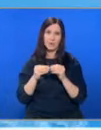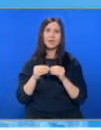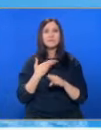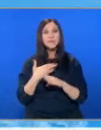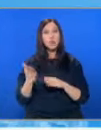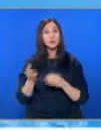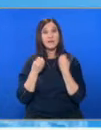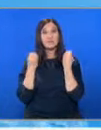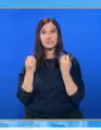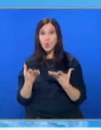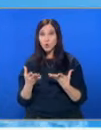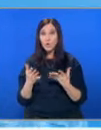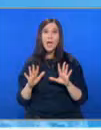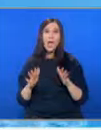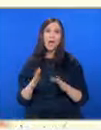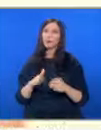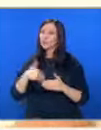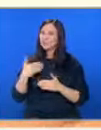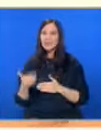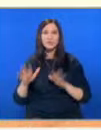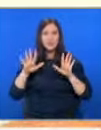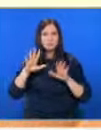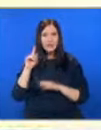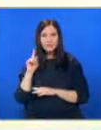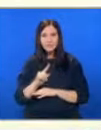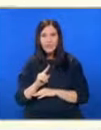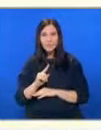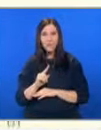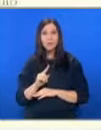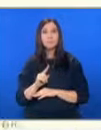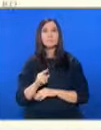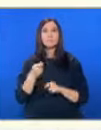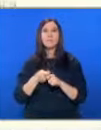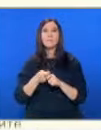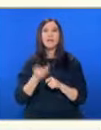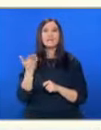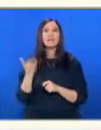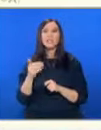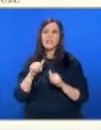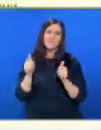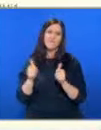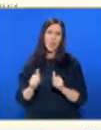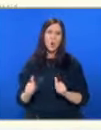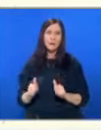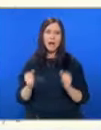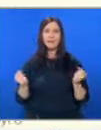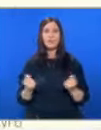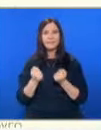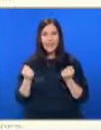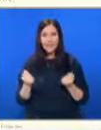още са възможни, ако в следващите 10 дена бъдат извършени тези формални